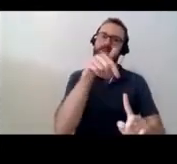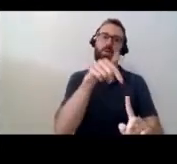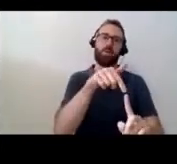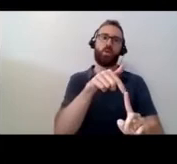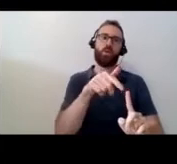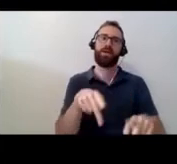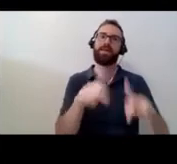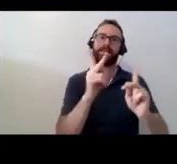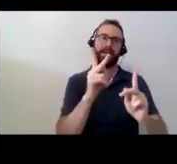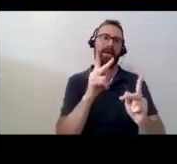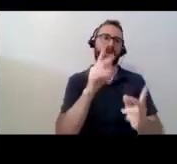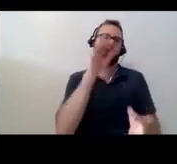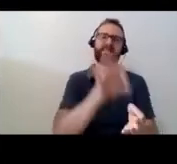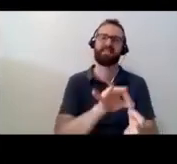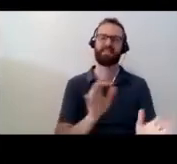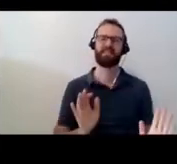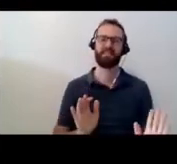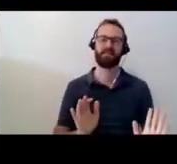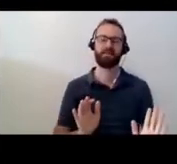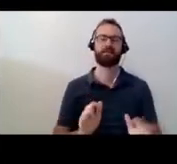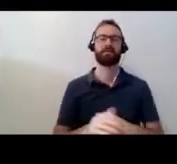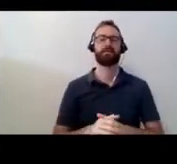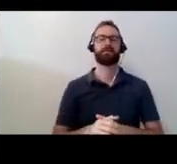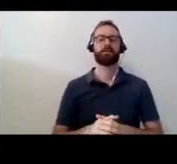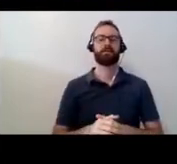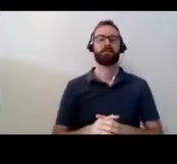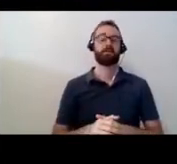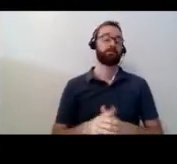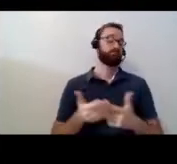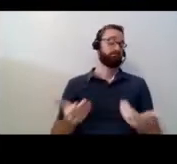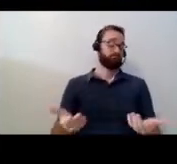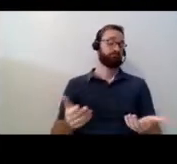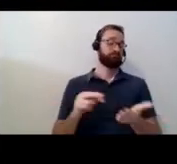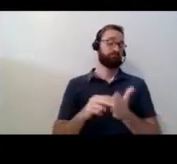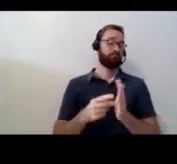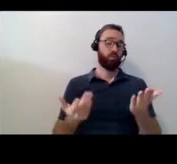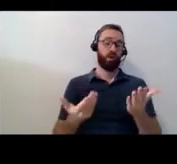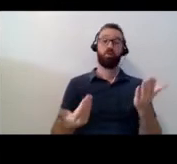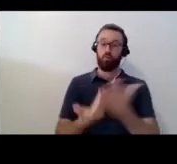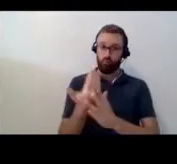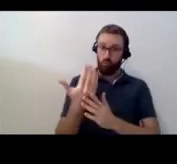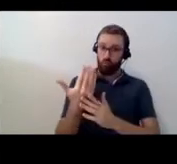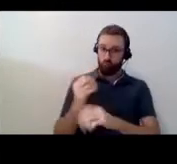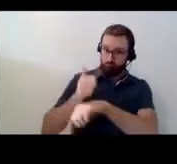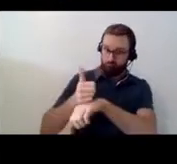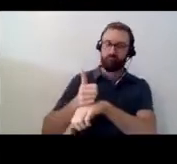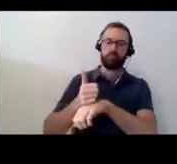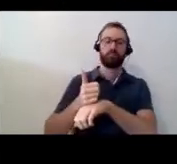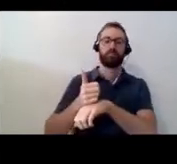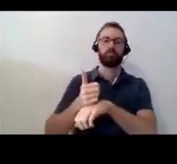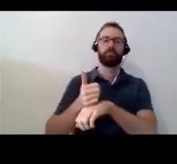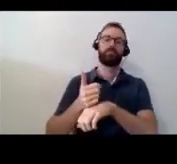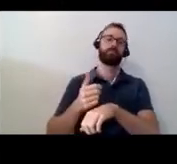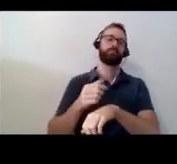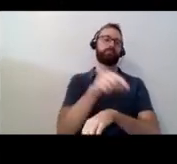très circonscrites. De sorte qu'on pourrait imaginer ces nouvelles dispositions-là comme étant des exceptions